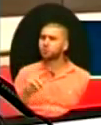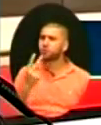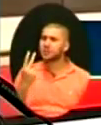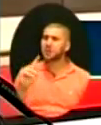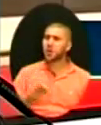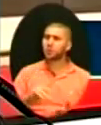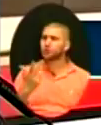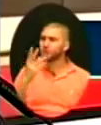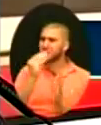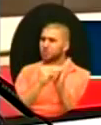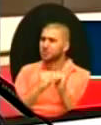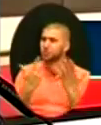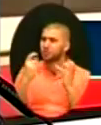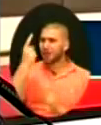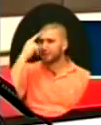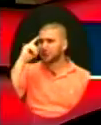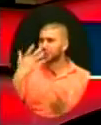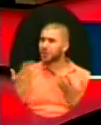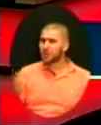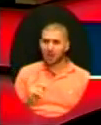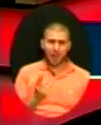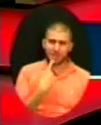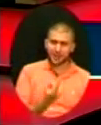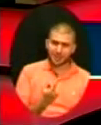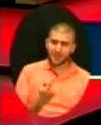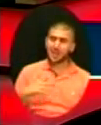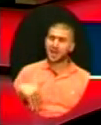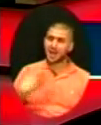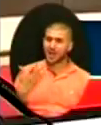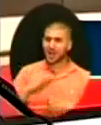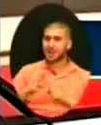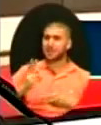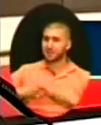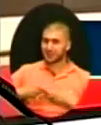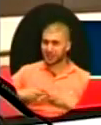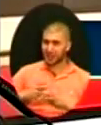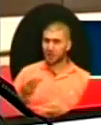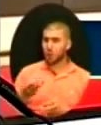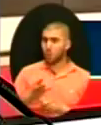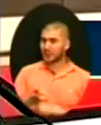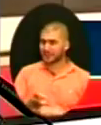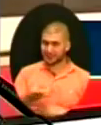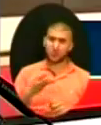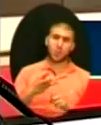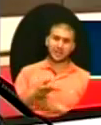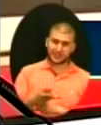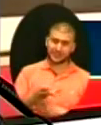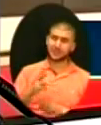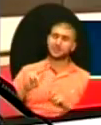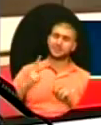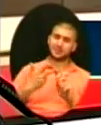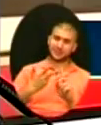והשלישי ברשימה הזאת של 70 ההמצאות הגדולות? את תגידי. אחרי כיפת ברזל ווייז? ווייז. ואחר